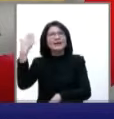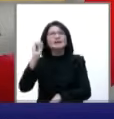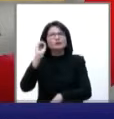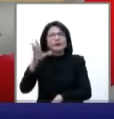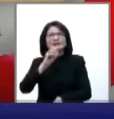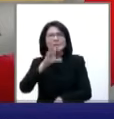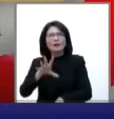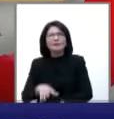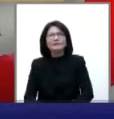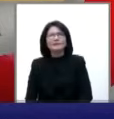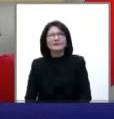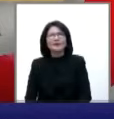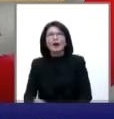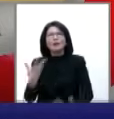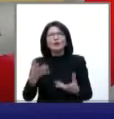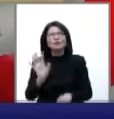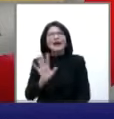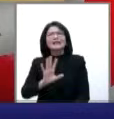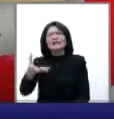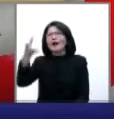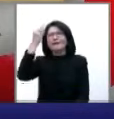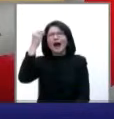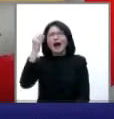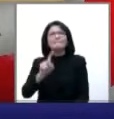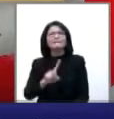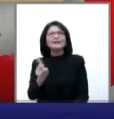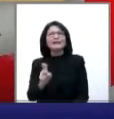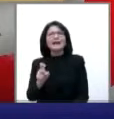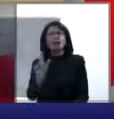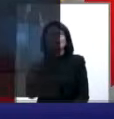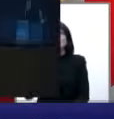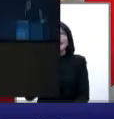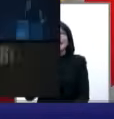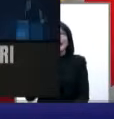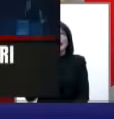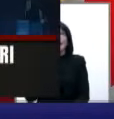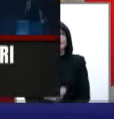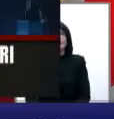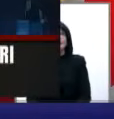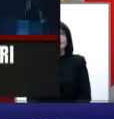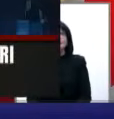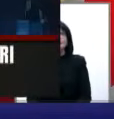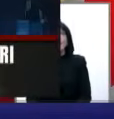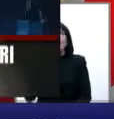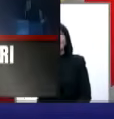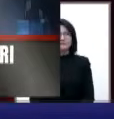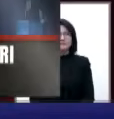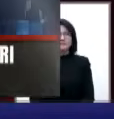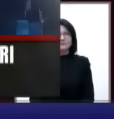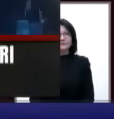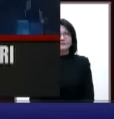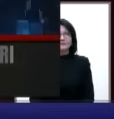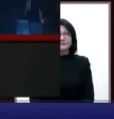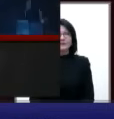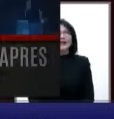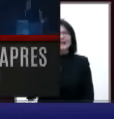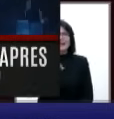ee cair daripada debat sebelumnya gitu ya Di mana ee walaupun pada debat ini ee ada ee apa